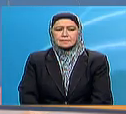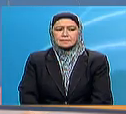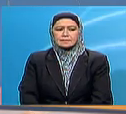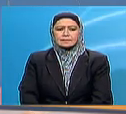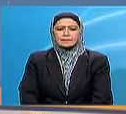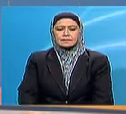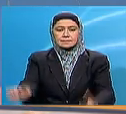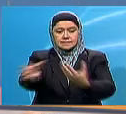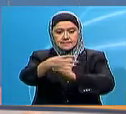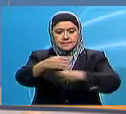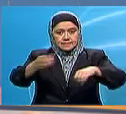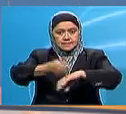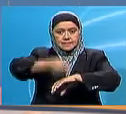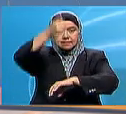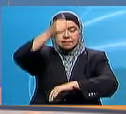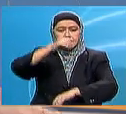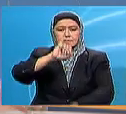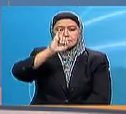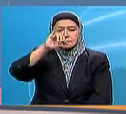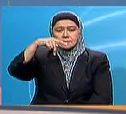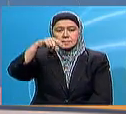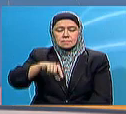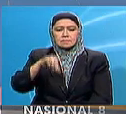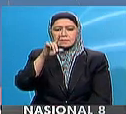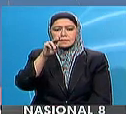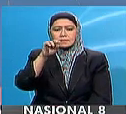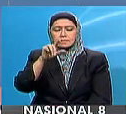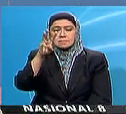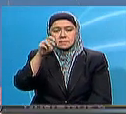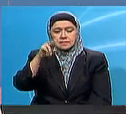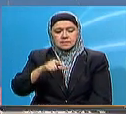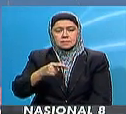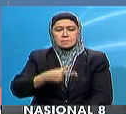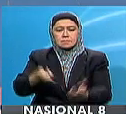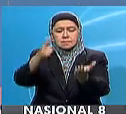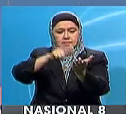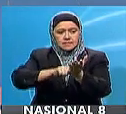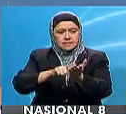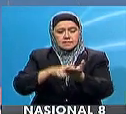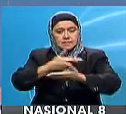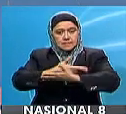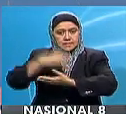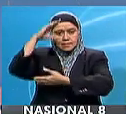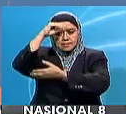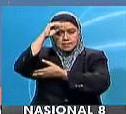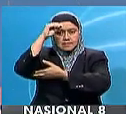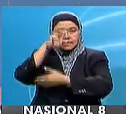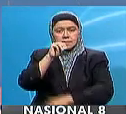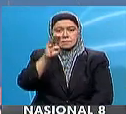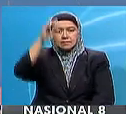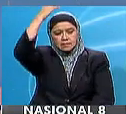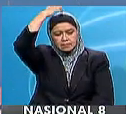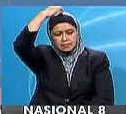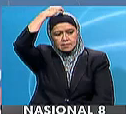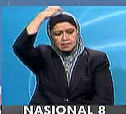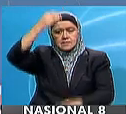di Ibu pejabat polis daerah ipd Dang Wangi polis mengambil keterangan anak lelaki menteri besar Selangor Mohamad azmin Ali selepas